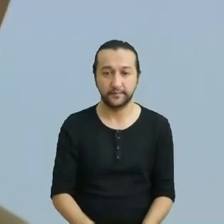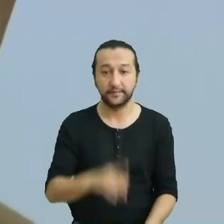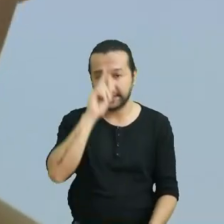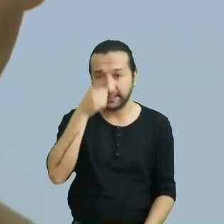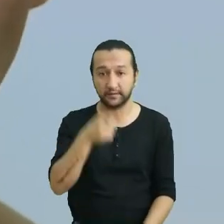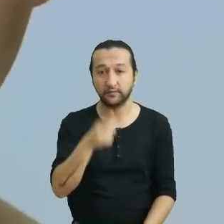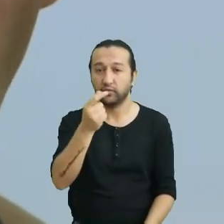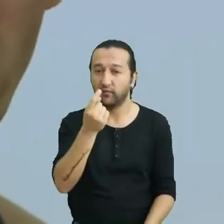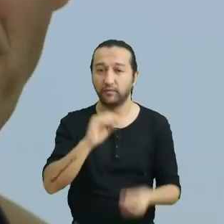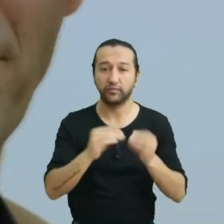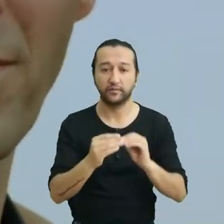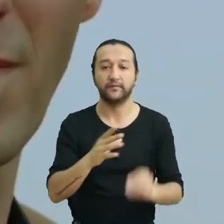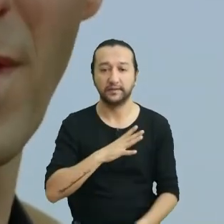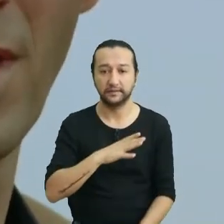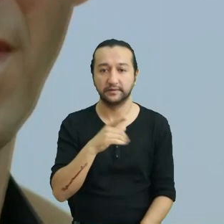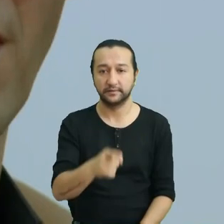Yalnız ufak bir sorunumuz var.